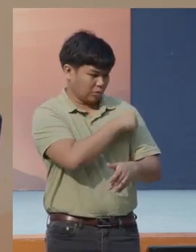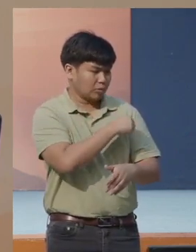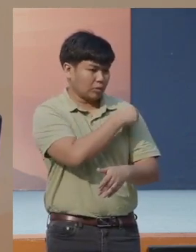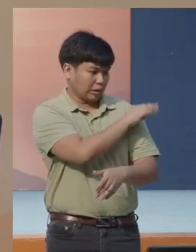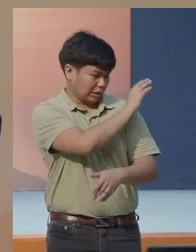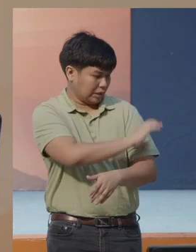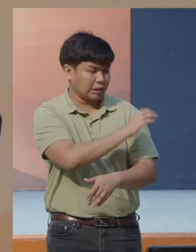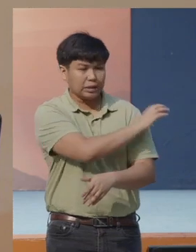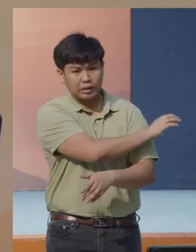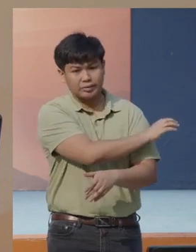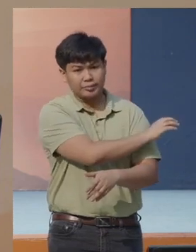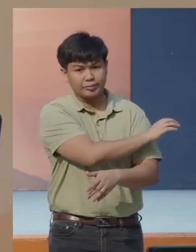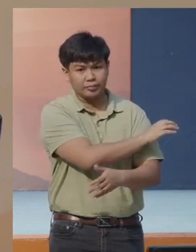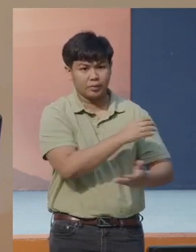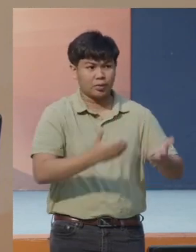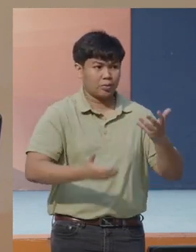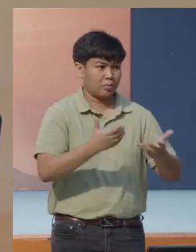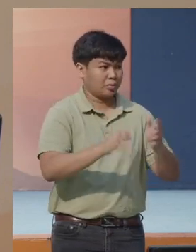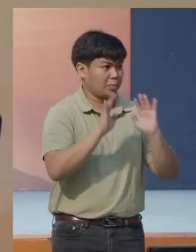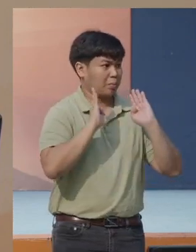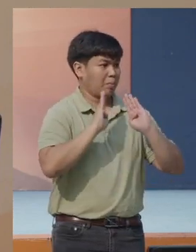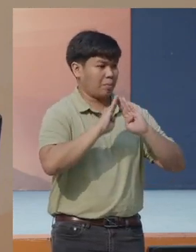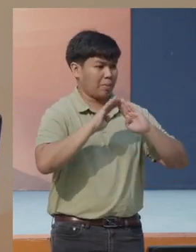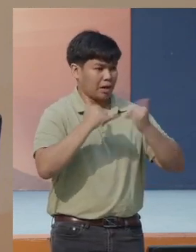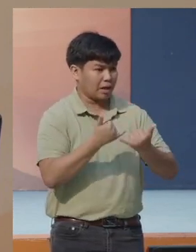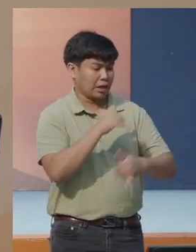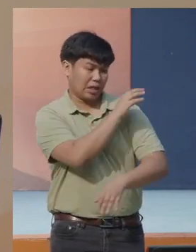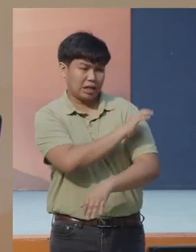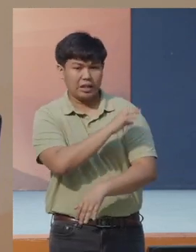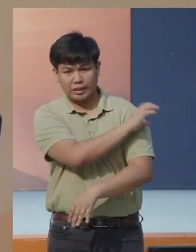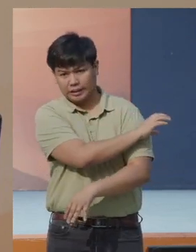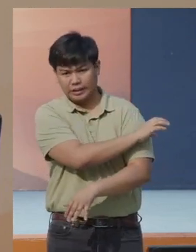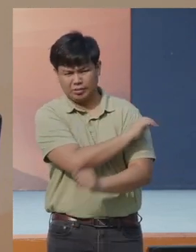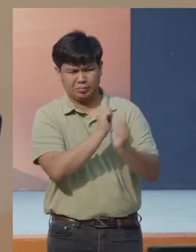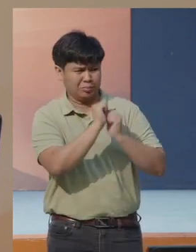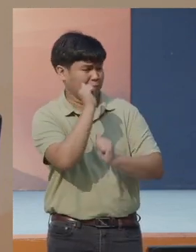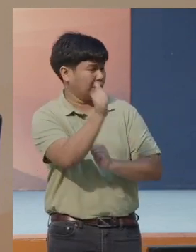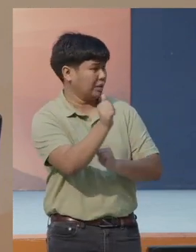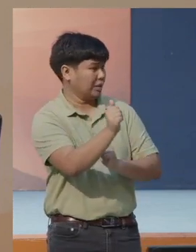center, no? O sa barangay health center.